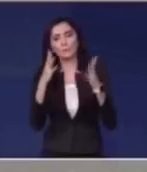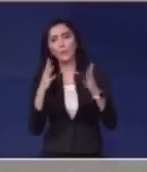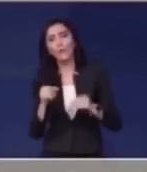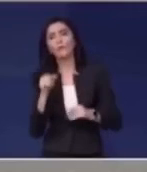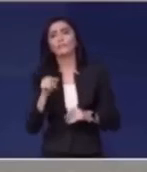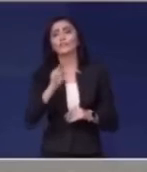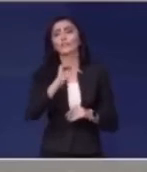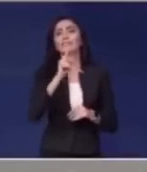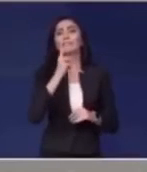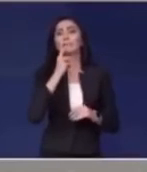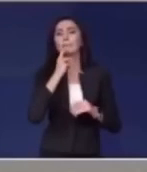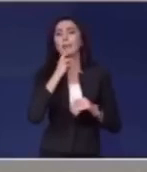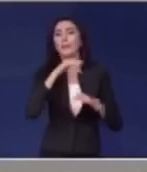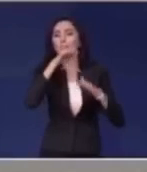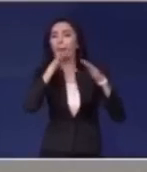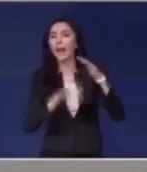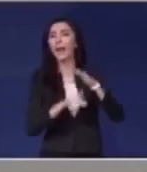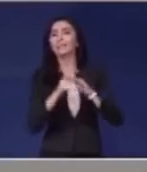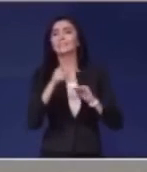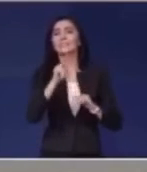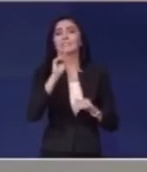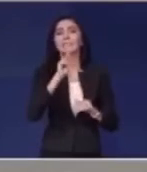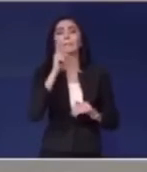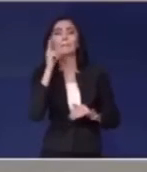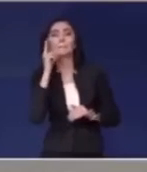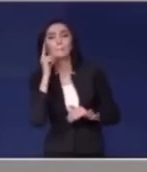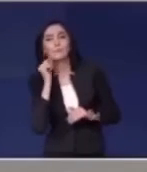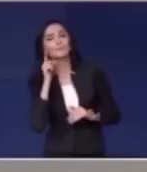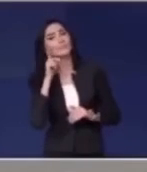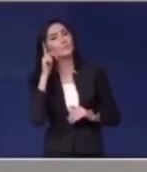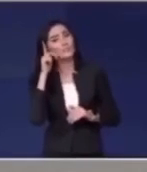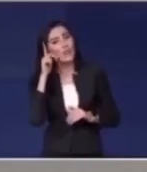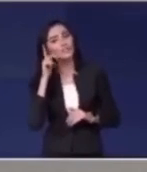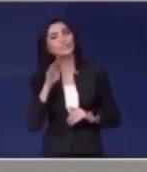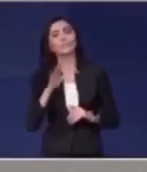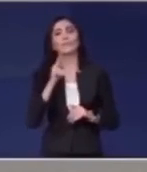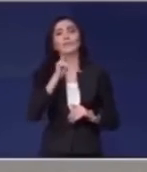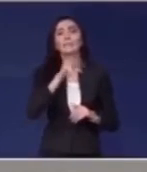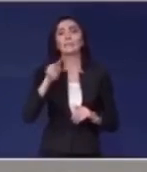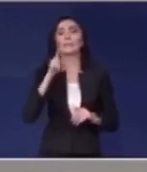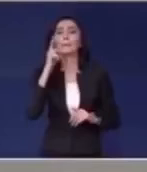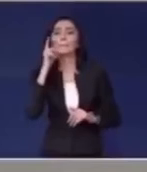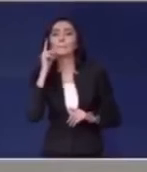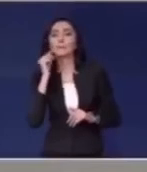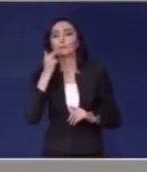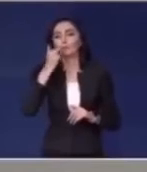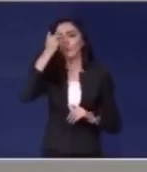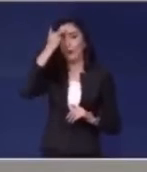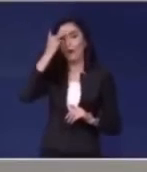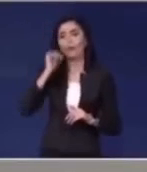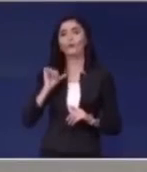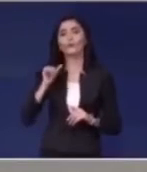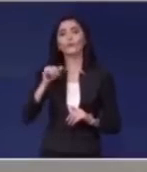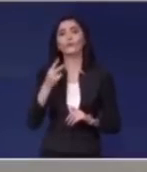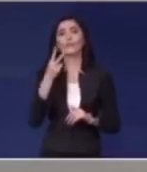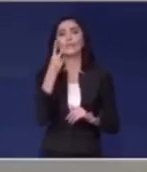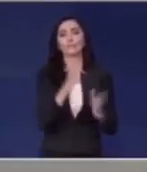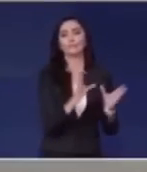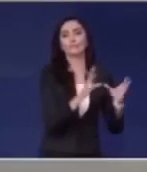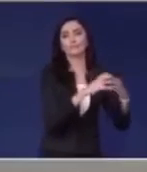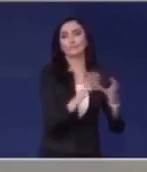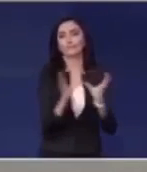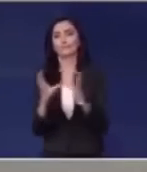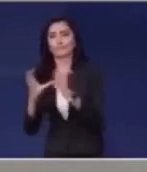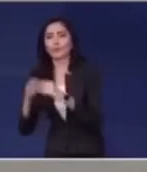20 yaş altı da 20 Mayıs Çarşamba ve 22 Mayıs cuma günleri İki grup